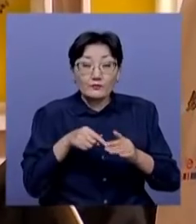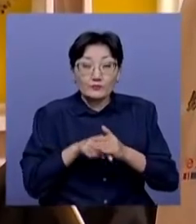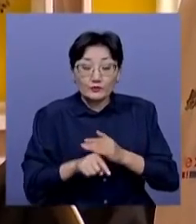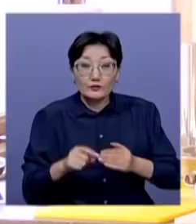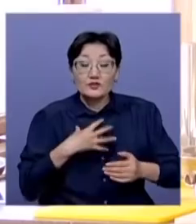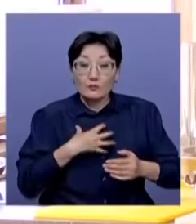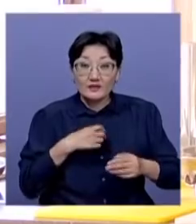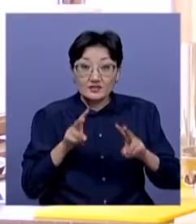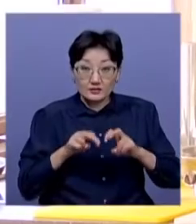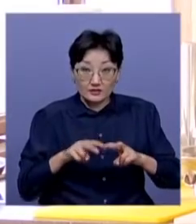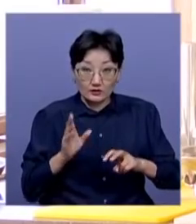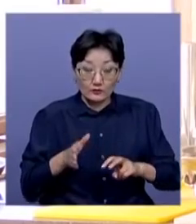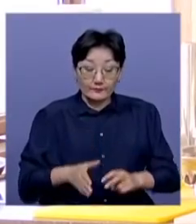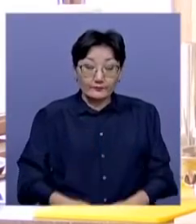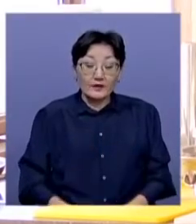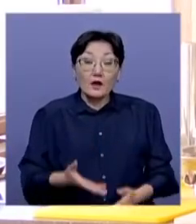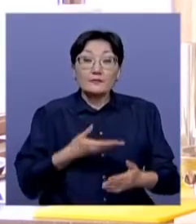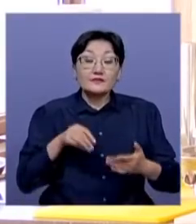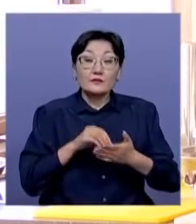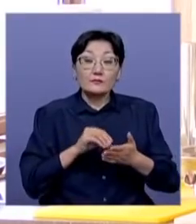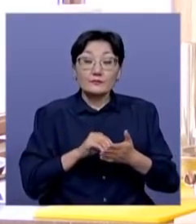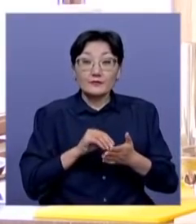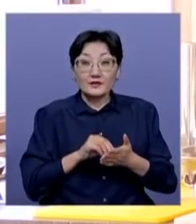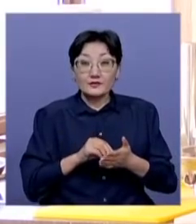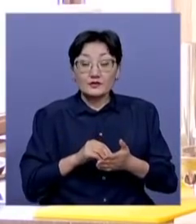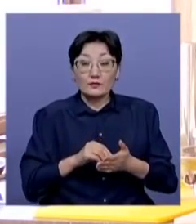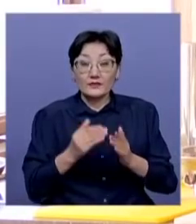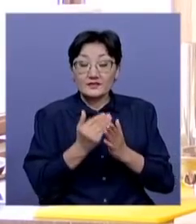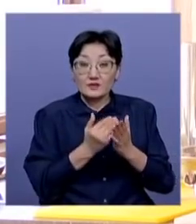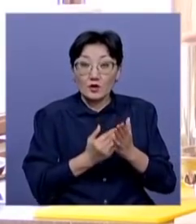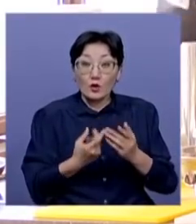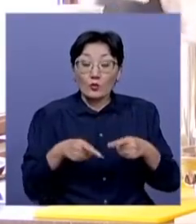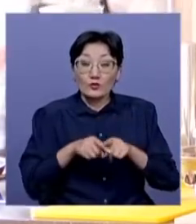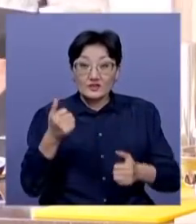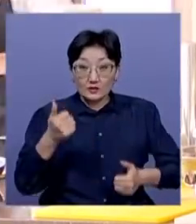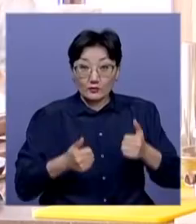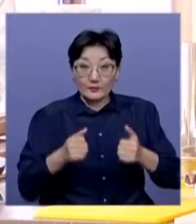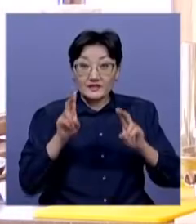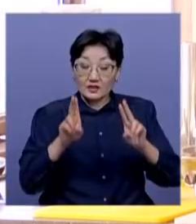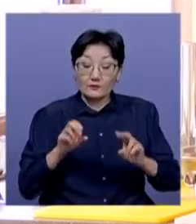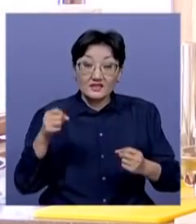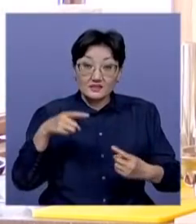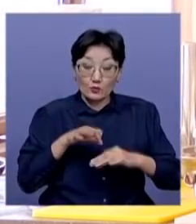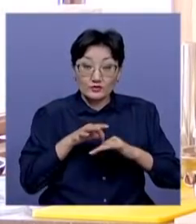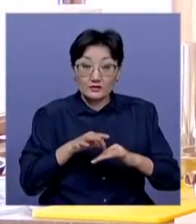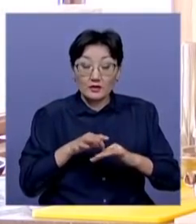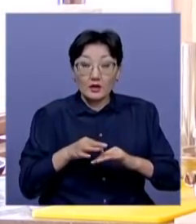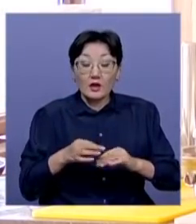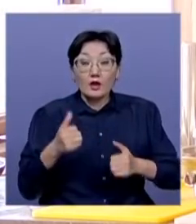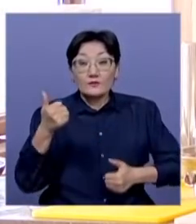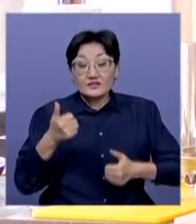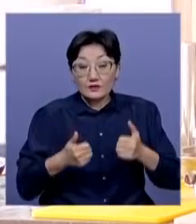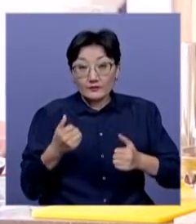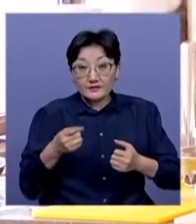маңызды. Біздің бағалау критерийіміз World Skills жарыстарына сай өтіп отыр. Сол World Skills чемпионатына